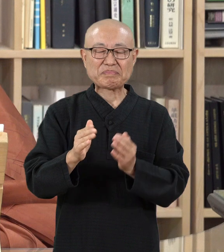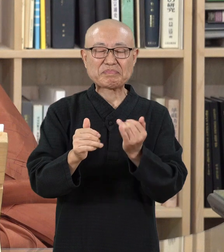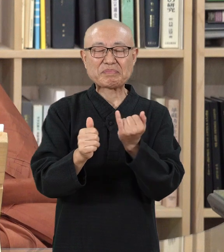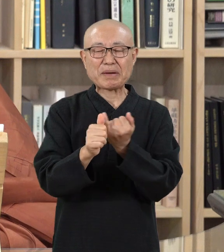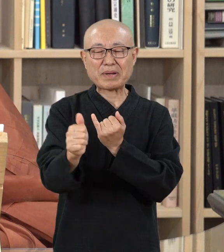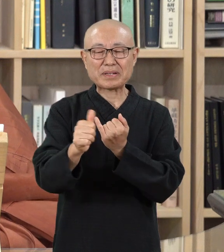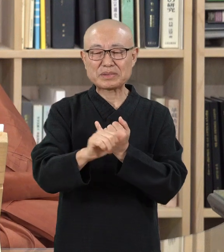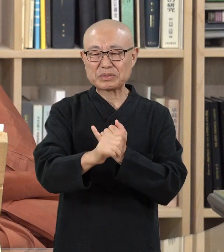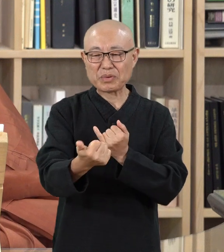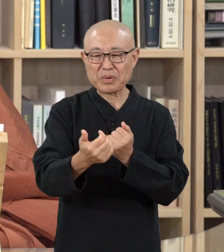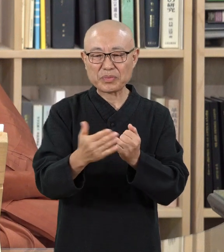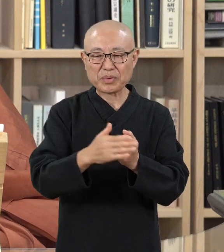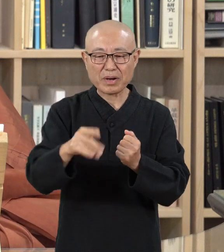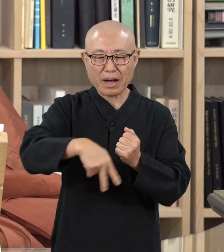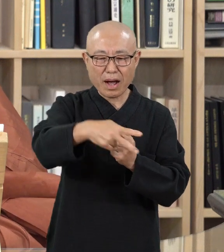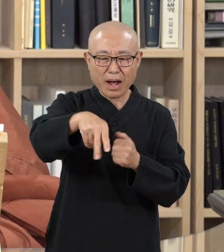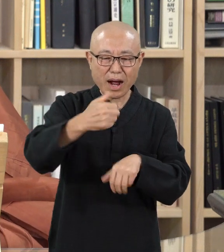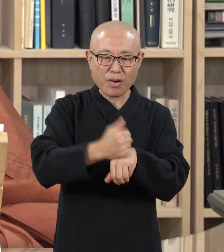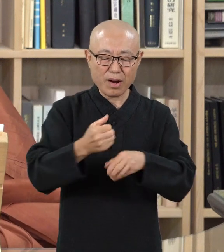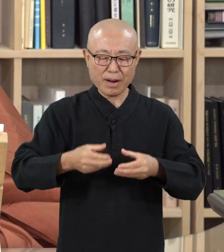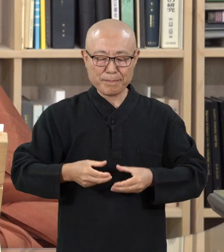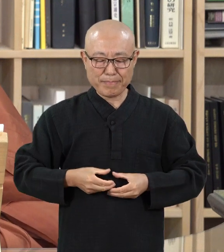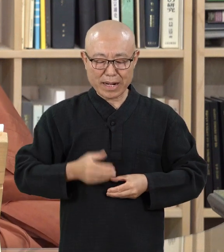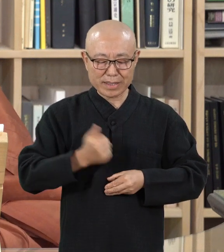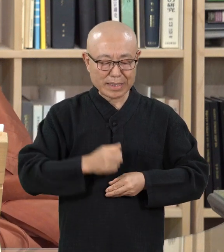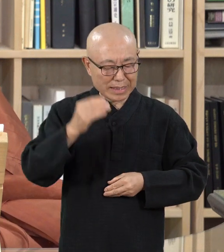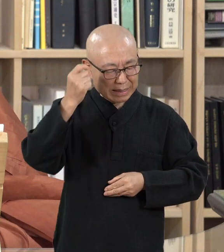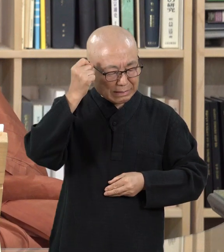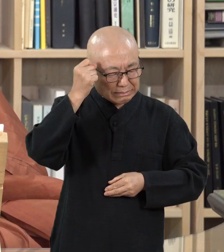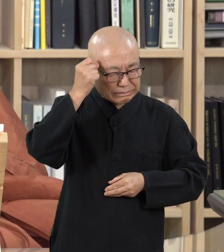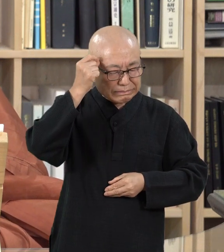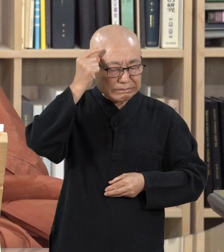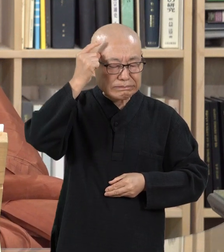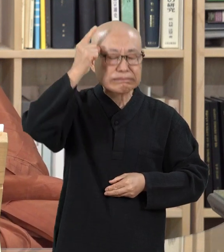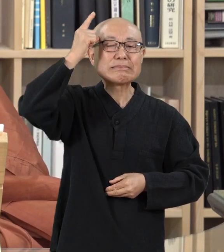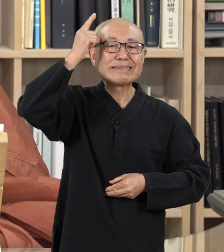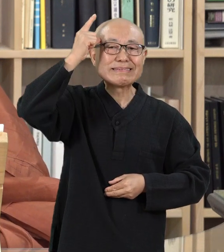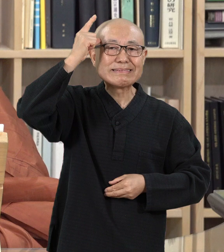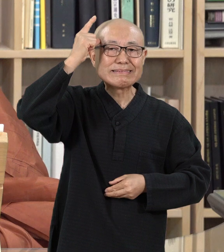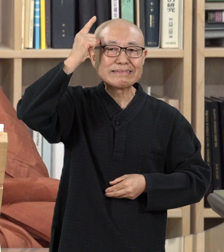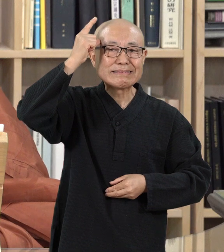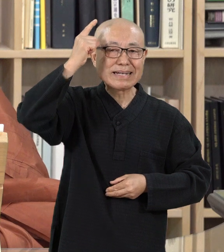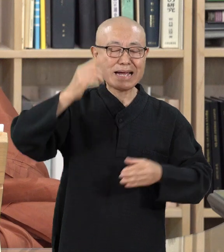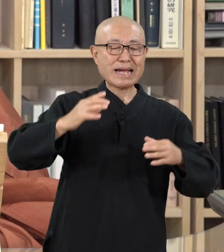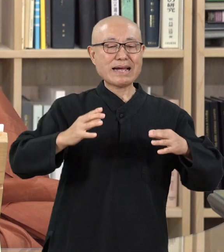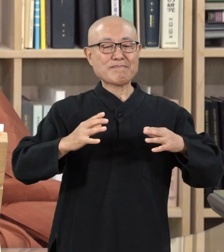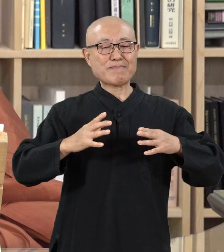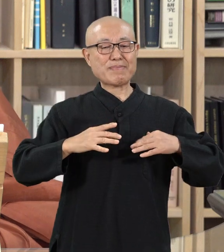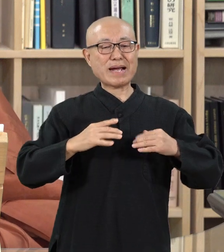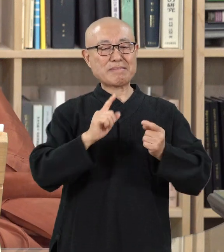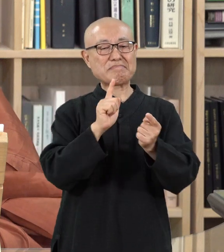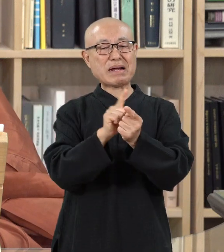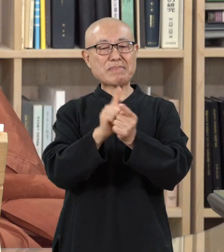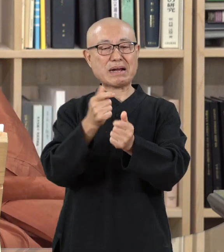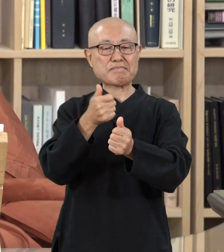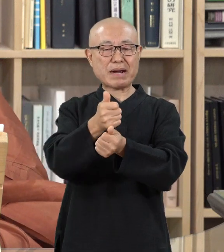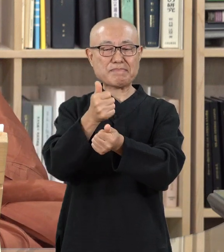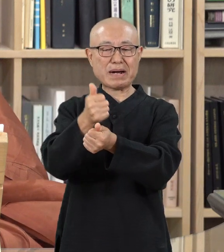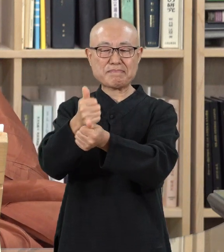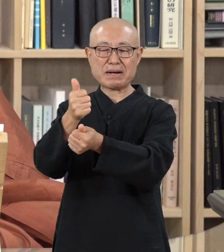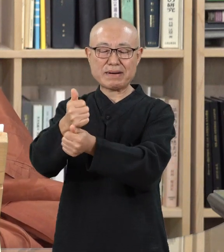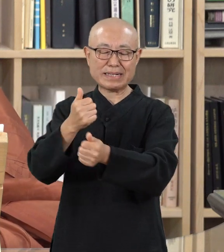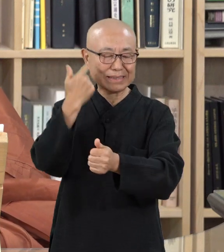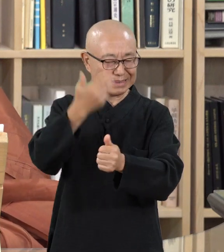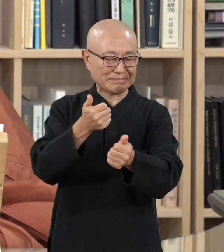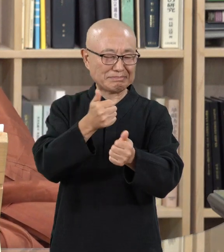어떤 그 지혜를 얻은 것을 자랑하고 막 들떠있던, 그래서 사리불존자까지도 자기가 이겨보려고